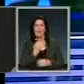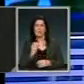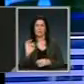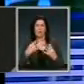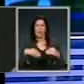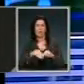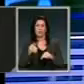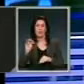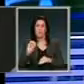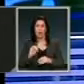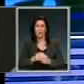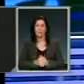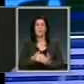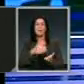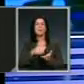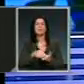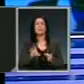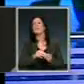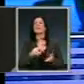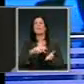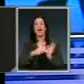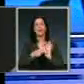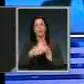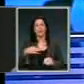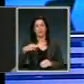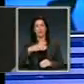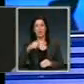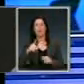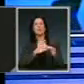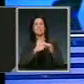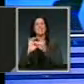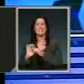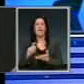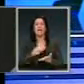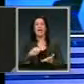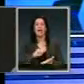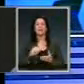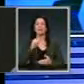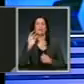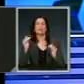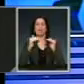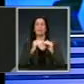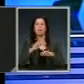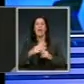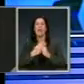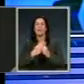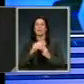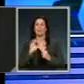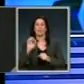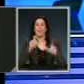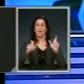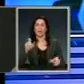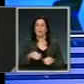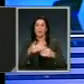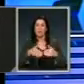אנחנו ממשיכים עם פרק המגזין שלנו ועם סדרת הכתבות שווים על ההתמודדות של אנשים עם מוגבלויות בישראל. והערב,